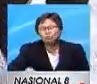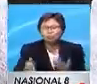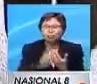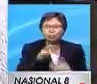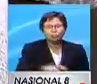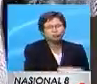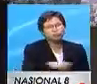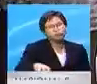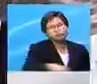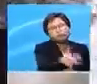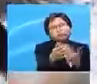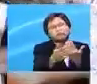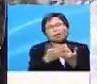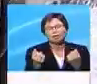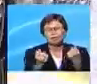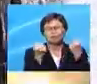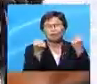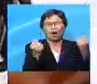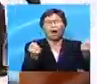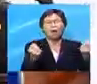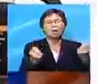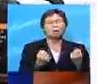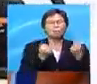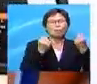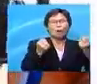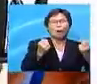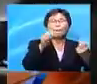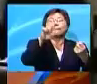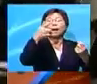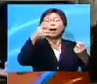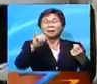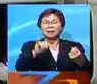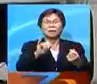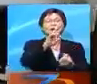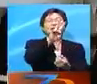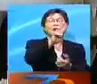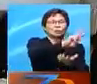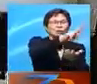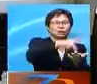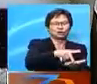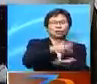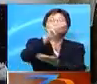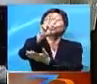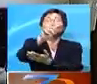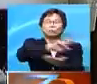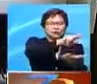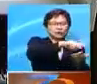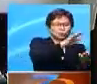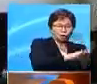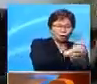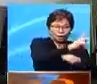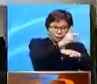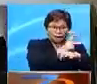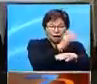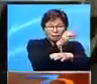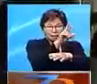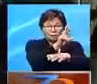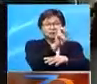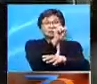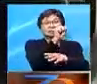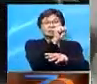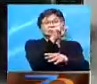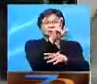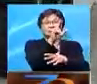tempat mengundi kereta bagi itu diletakkan di dua pusat daerah mengundi iaitu di sekolah kebangsaan SK seri